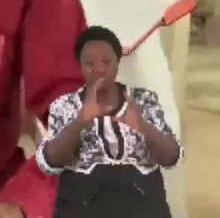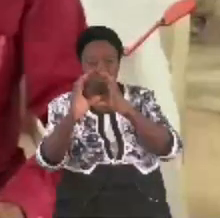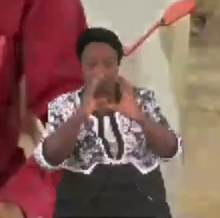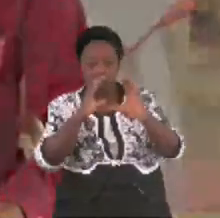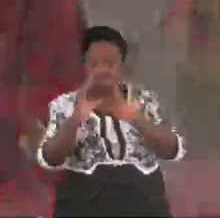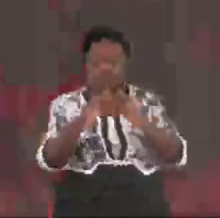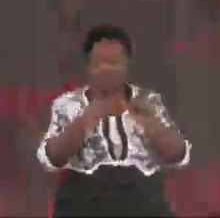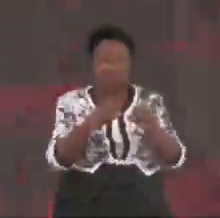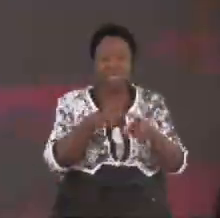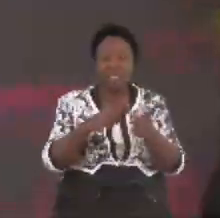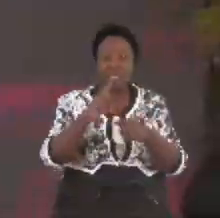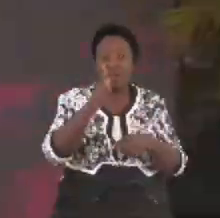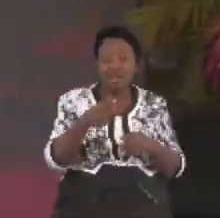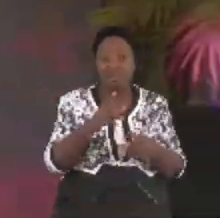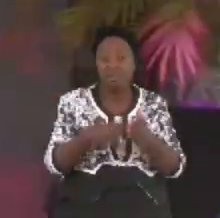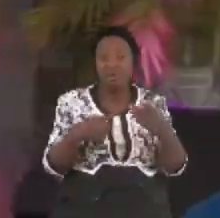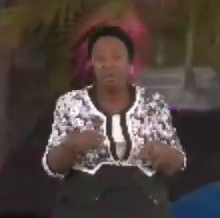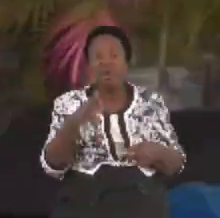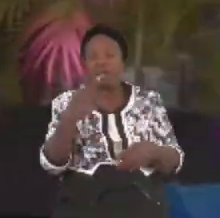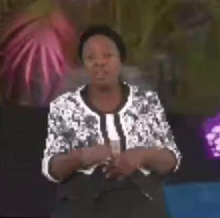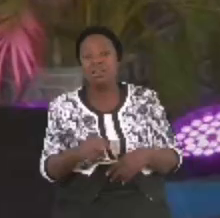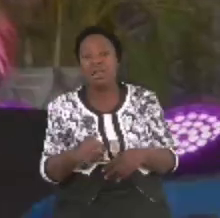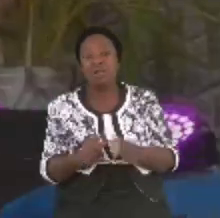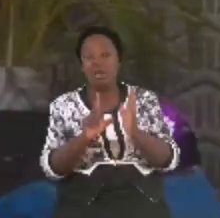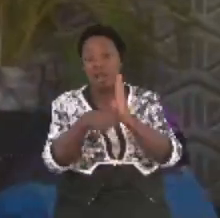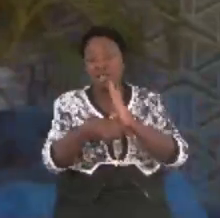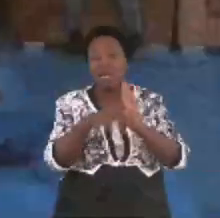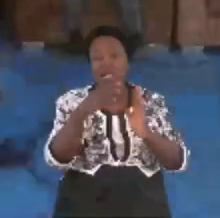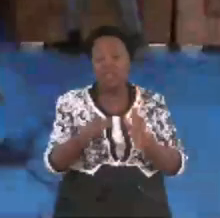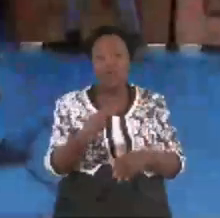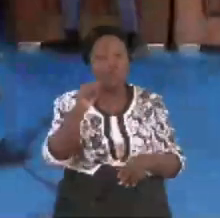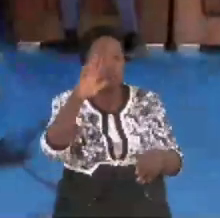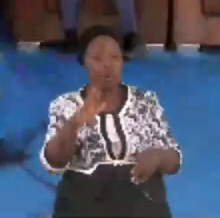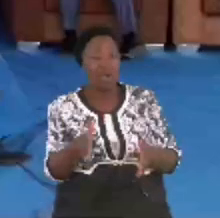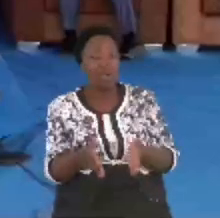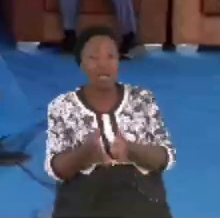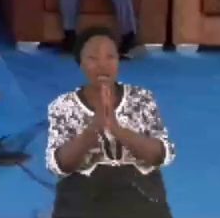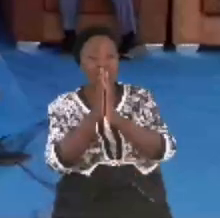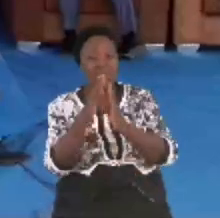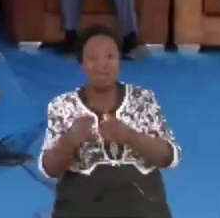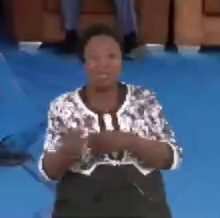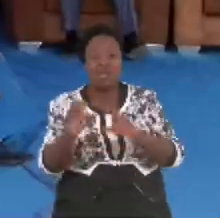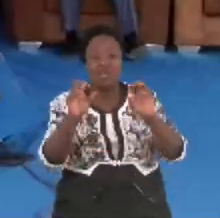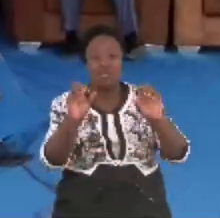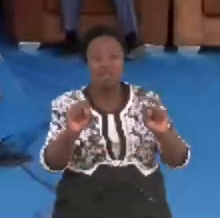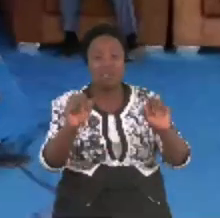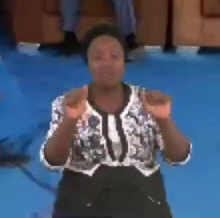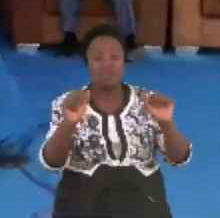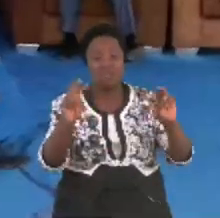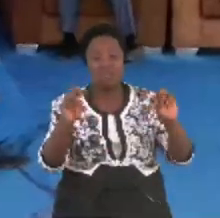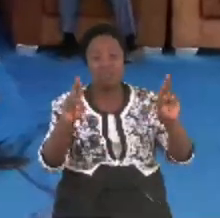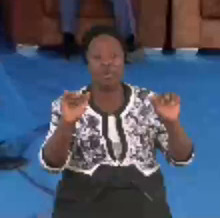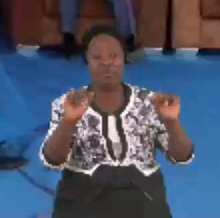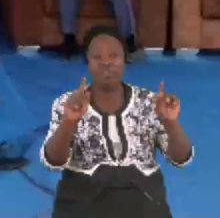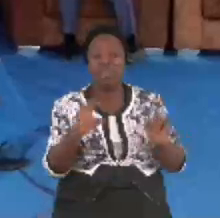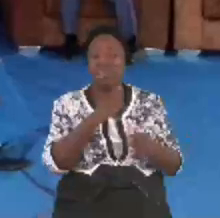La conversation a continué et finalement, la femme a eu ce salut, la Samaritaine. Il dit, venez voir un homme qui